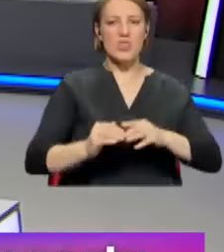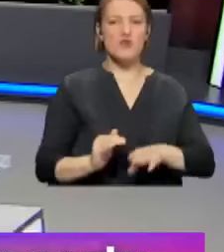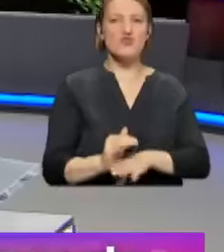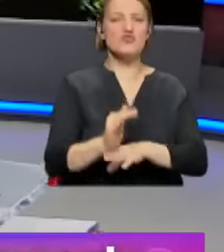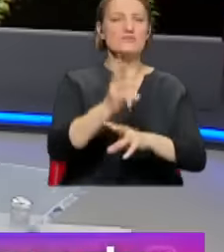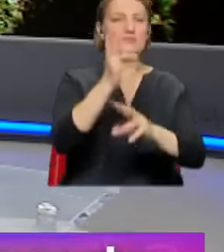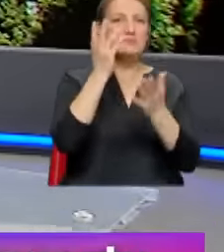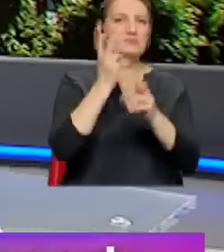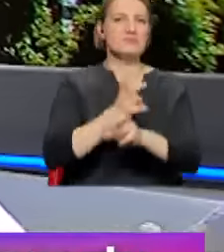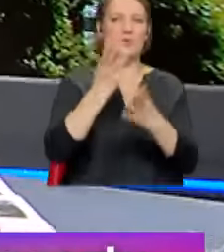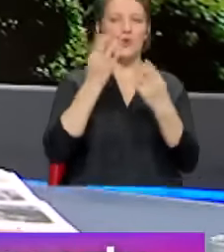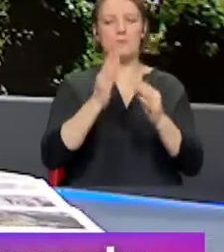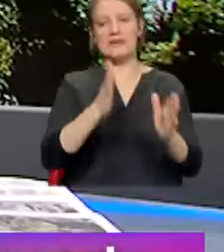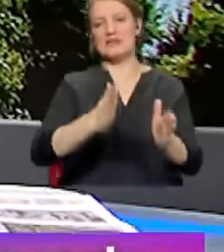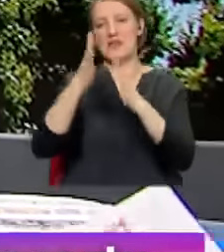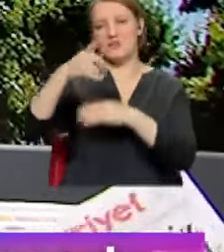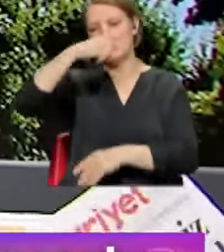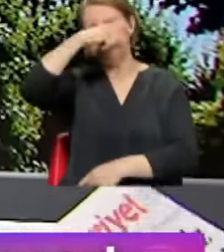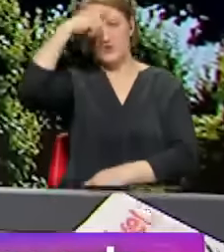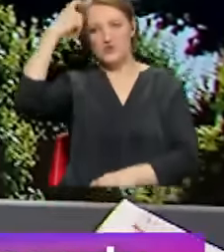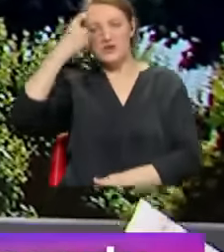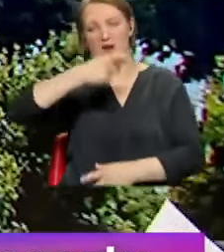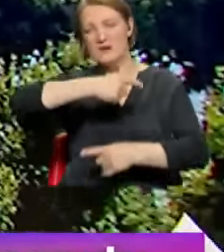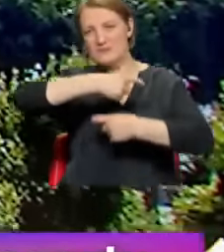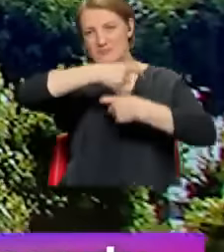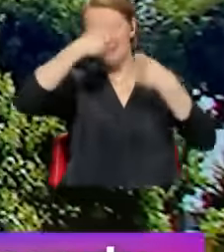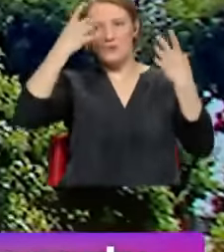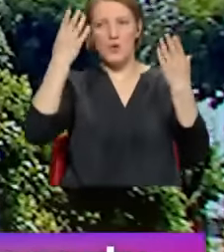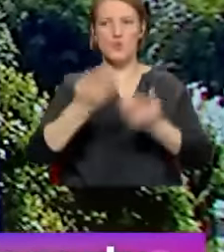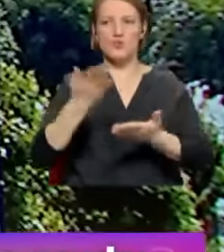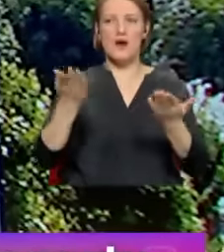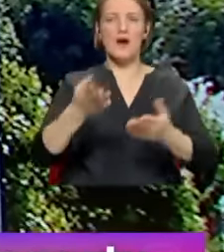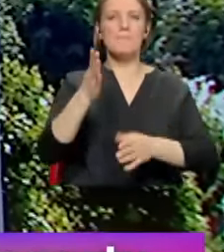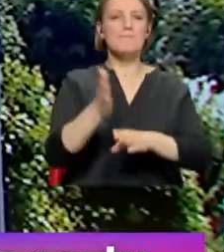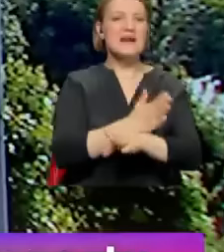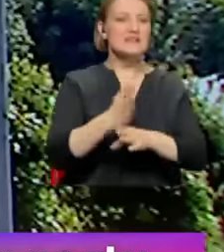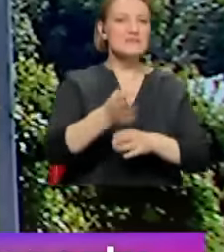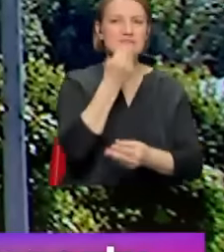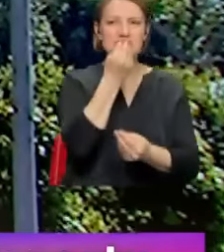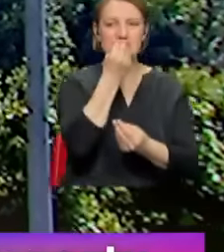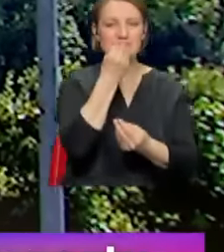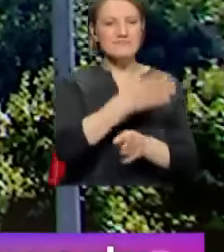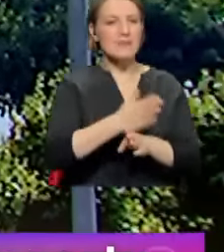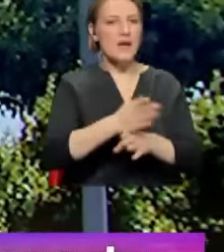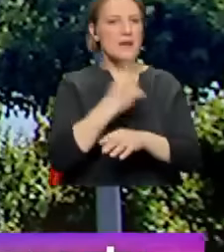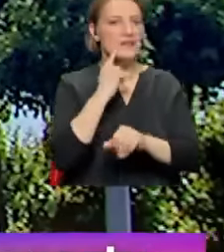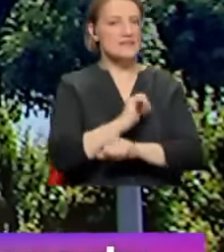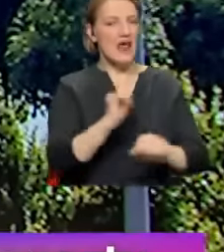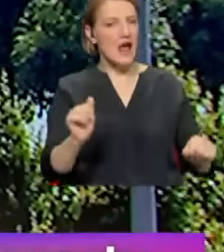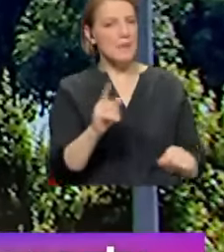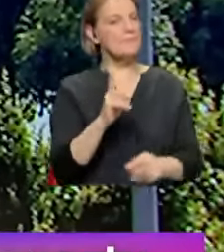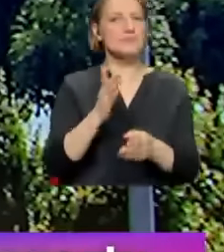de söyleniyor. Bir taraftan sıcaklardan kavrulacağız. Bu ekinleri, mahsulleri nasıl etkileyecek? Bir de işin meselenin